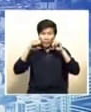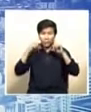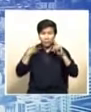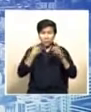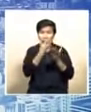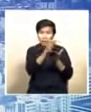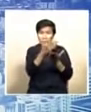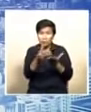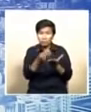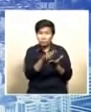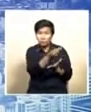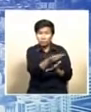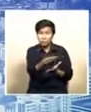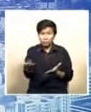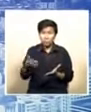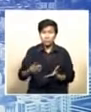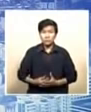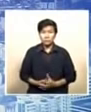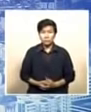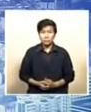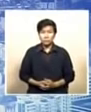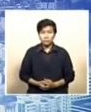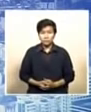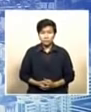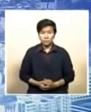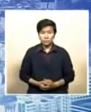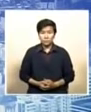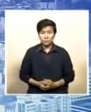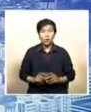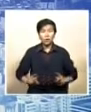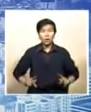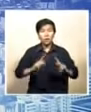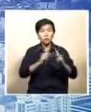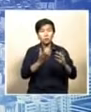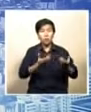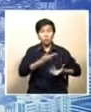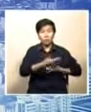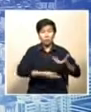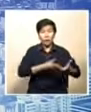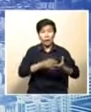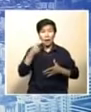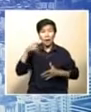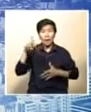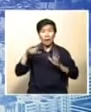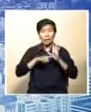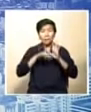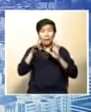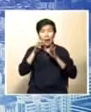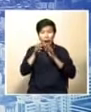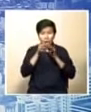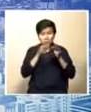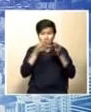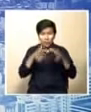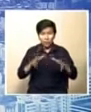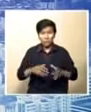หม่โรงงานที่ผลิตหน้ากากวันนี้เราพบว่ามีทั้งหมด11โรงงาน